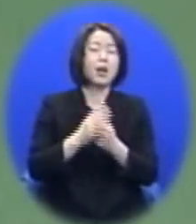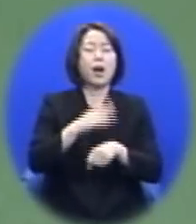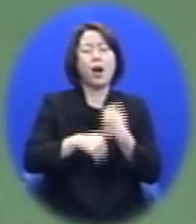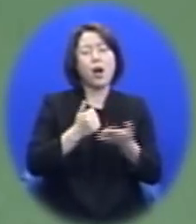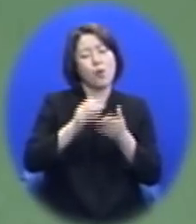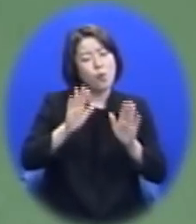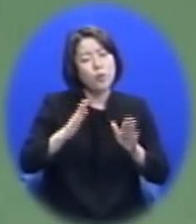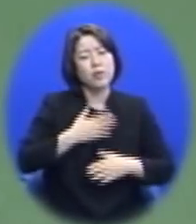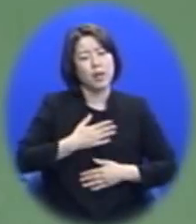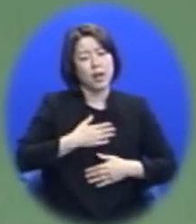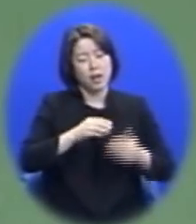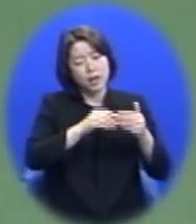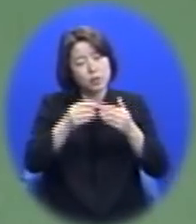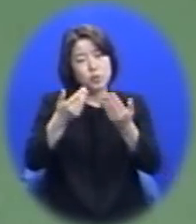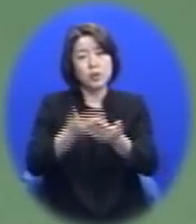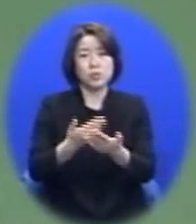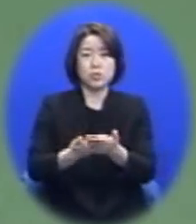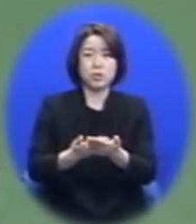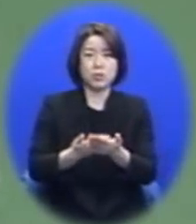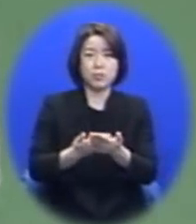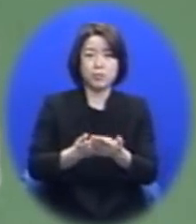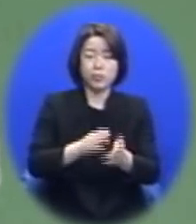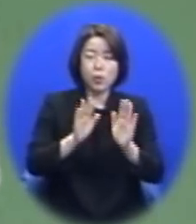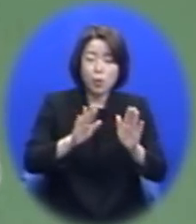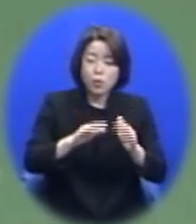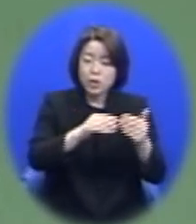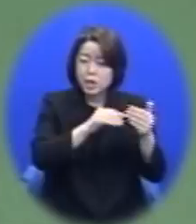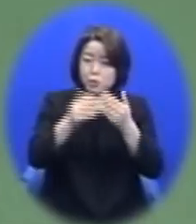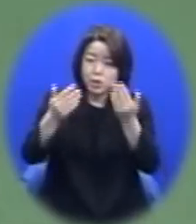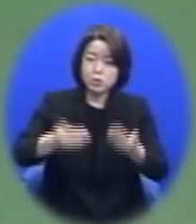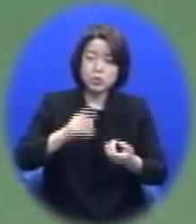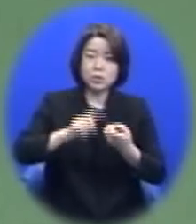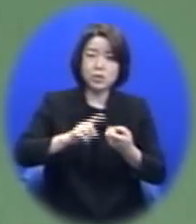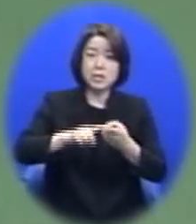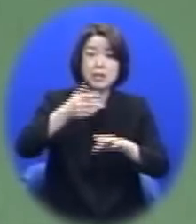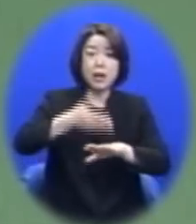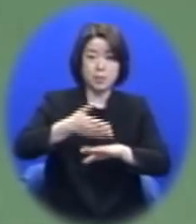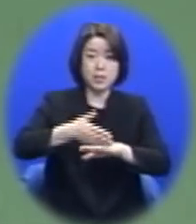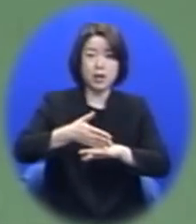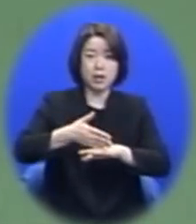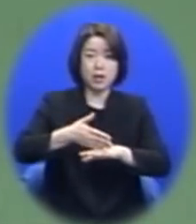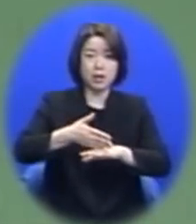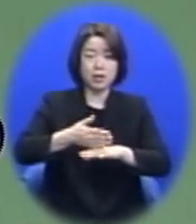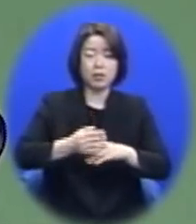인도해 주세요. 하나님, 저를 인도해 주실 것에 대해서 감사합니다.